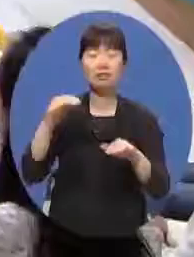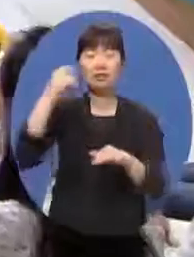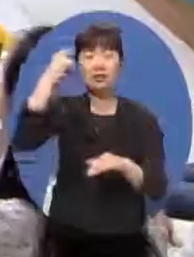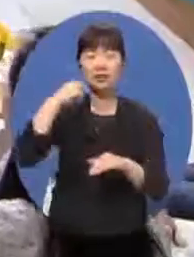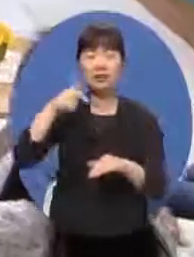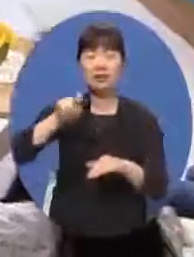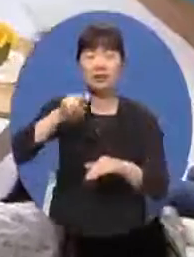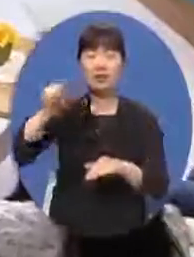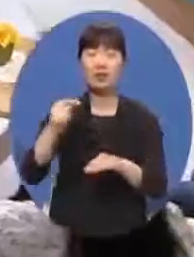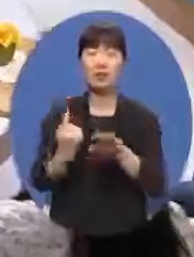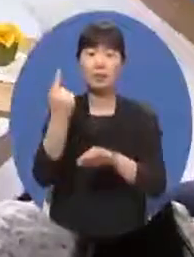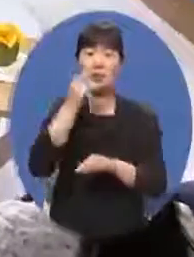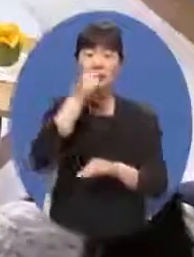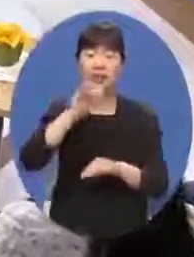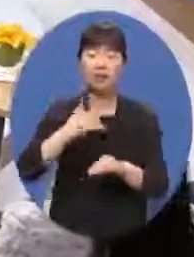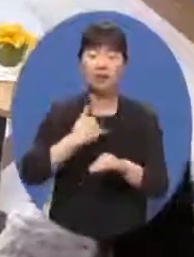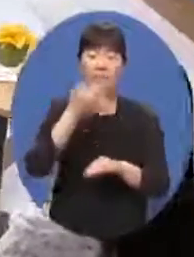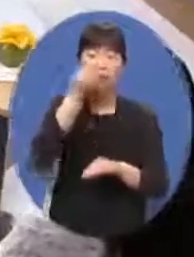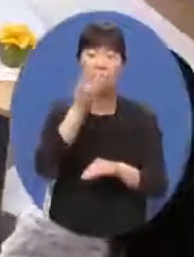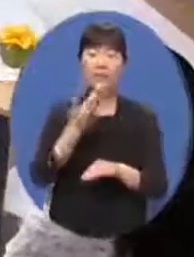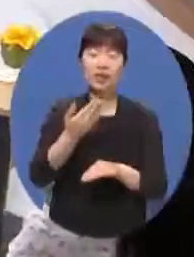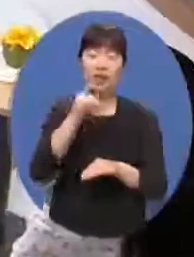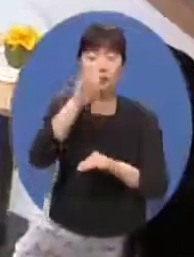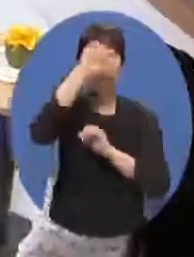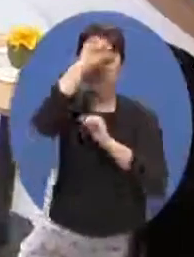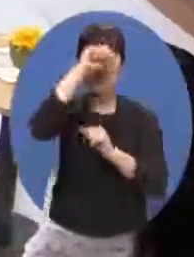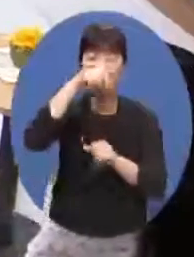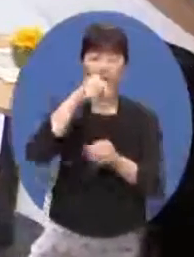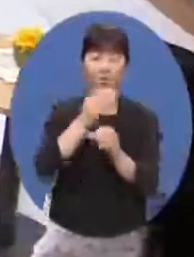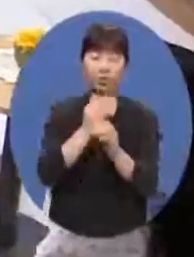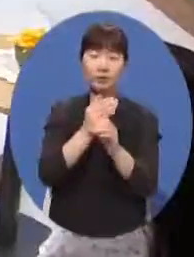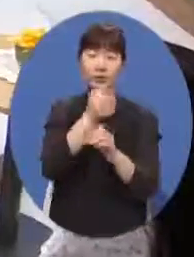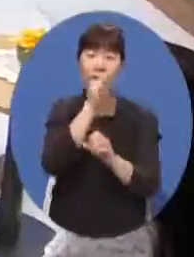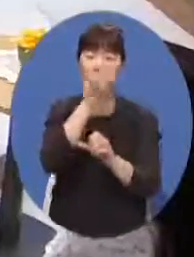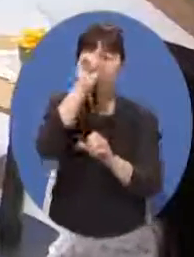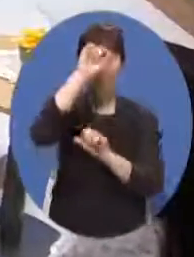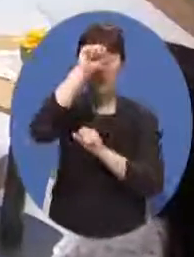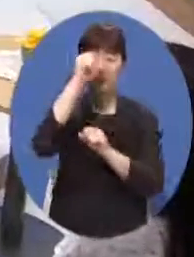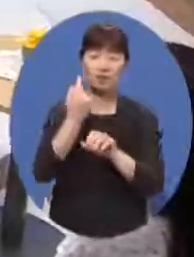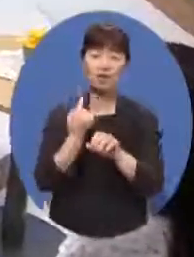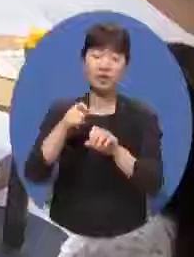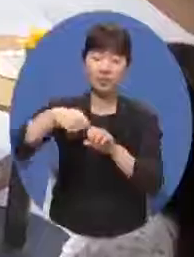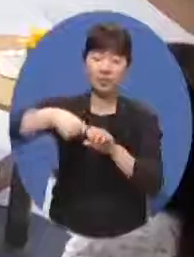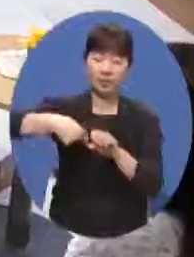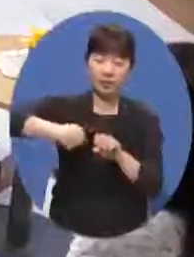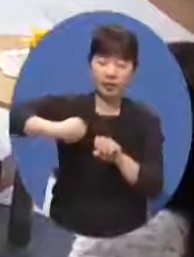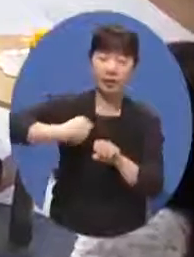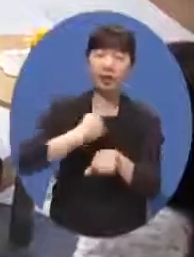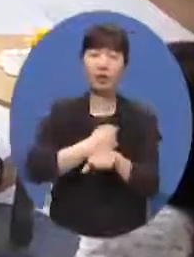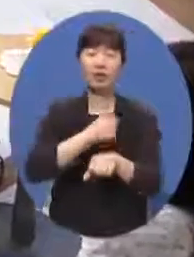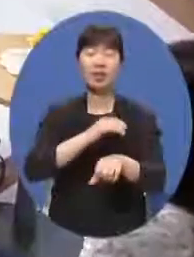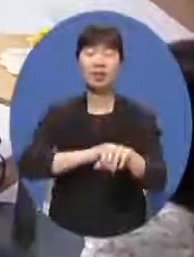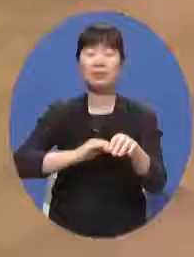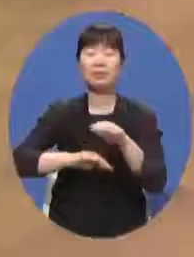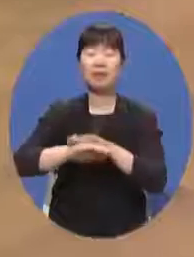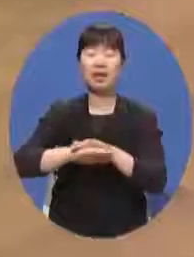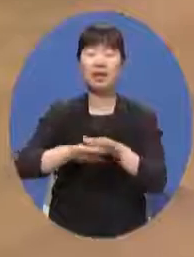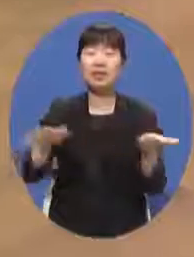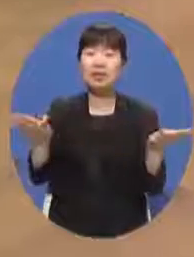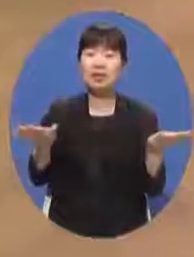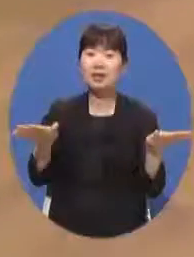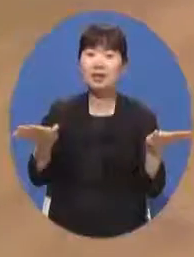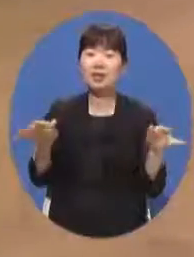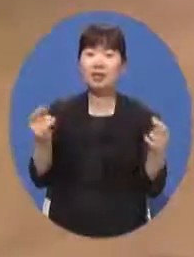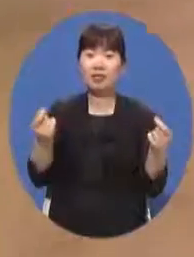수 있는데요. 네. 제가 보여드린 자세는 한 발로 중심을 잡고 한 발을 이렇게 뒤로 뻗으시면서 양팔은 이렇게 새가